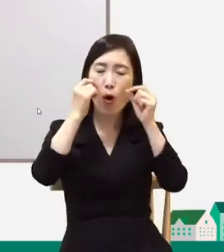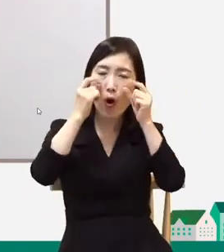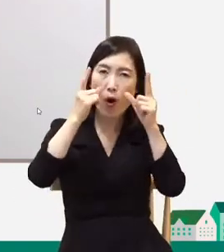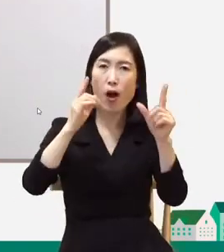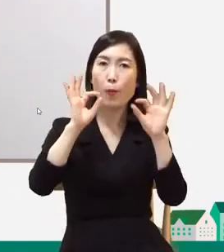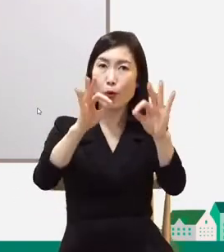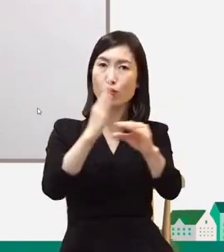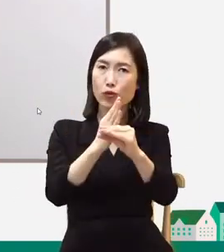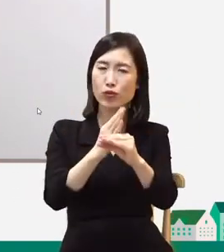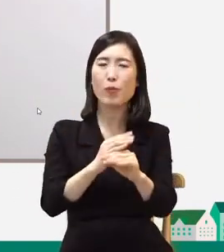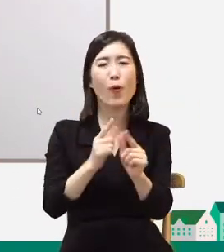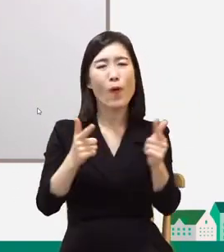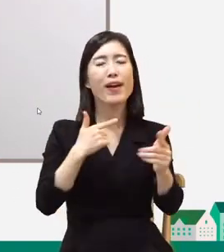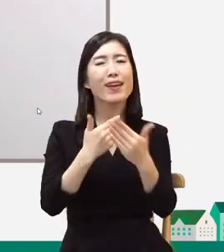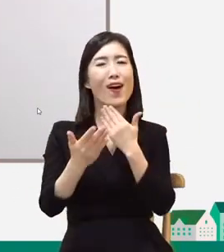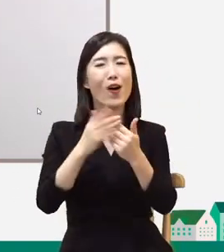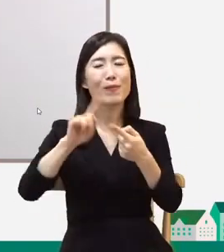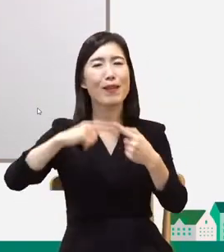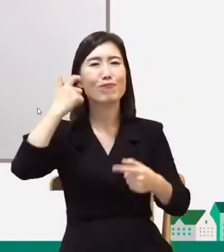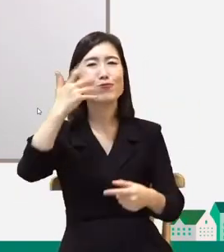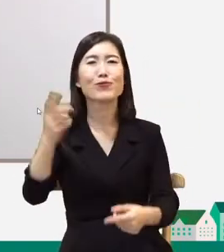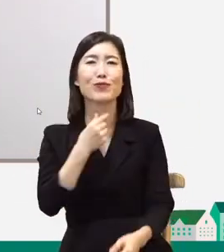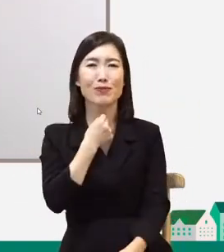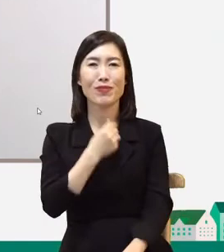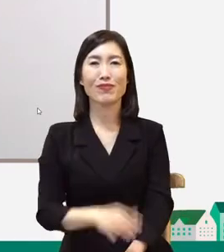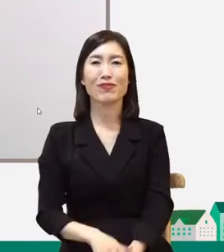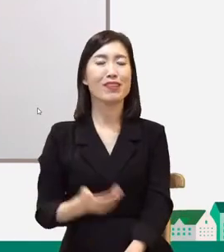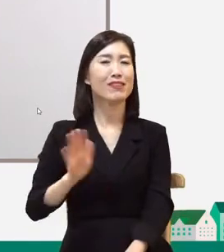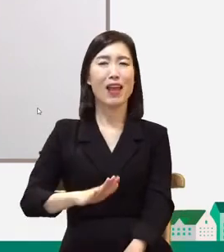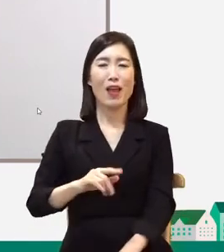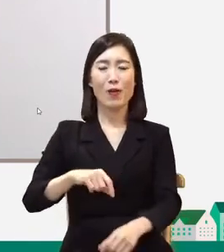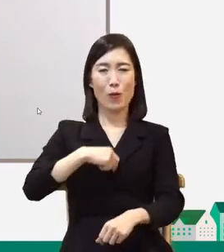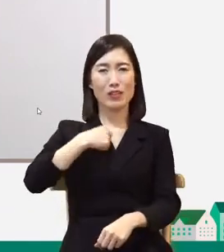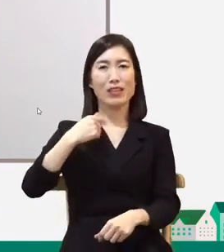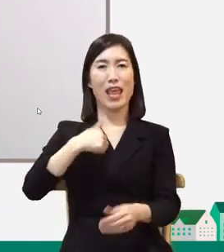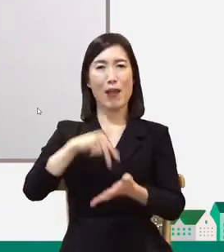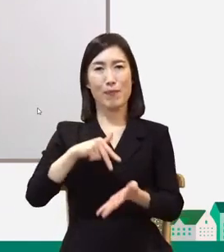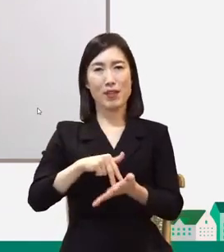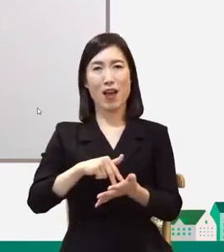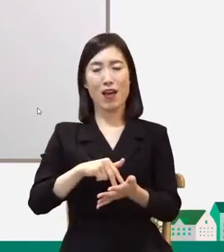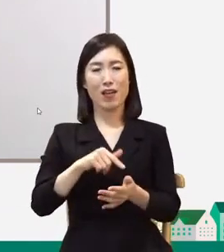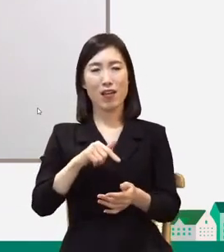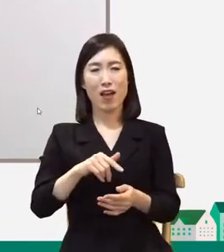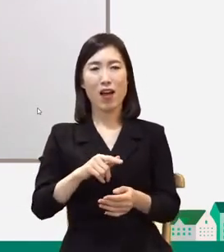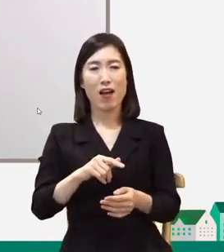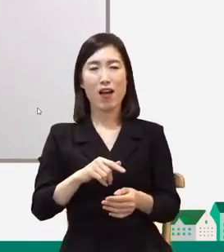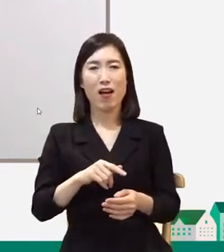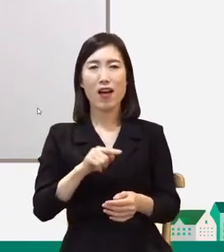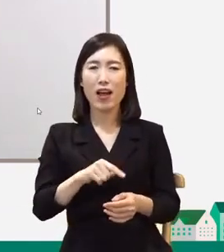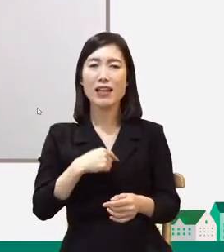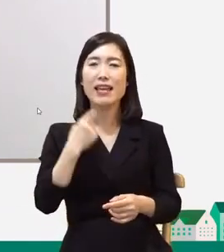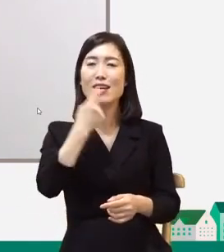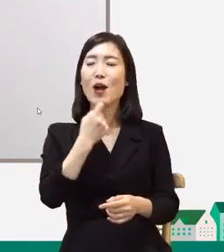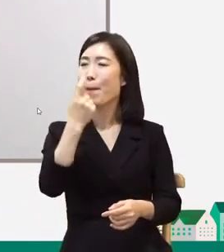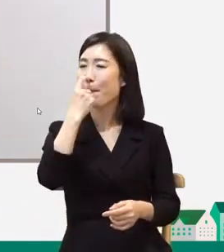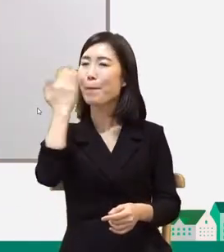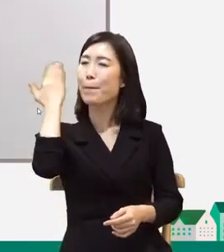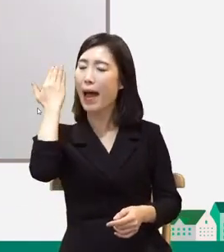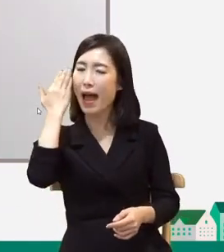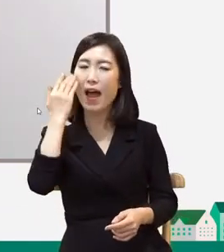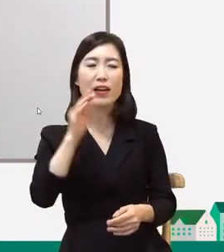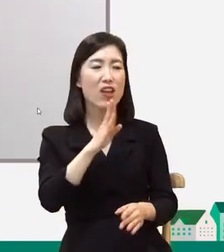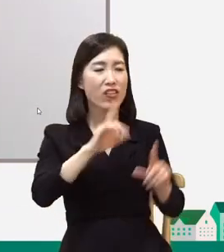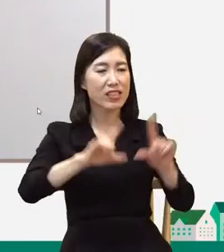이런 점들을 묻고 싶은데 제 영역에서는 아직까지는 이런 점들이 잘 이루어지지 않고 있다.